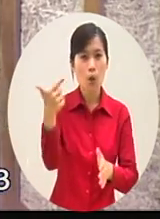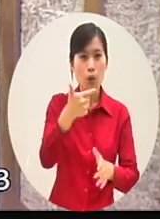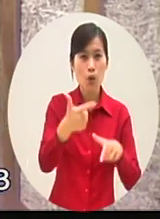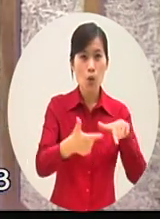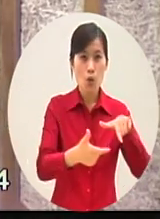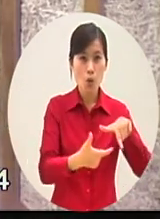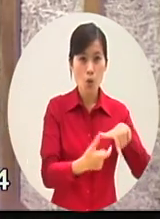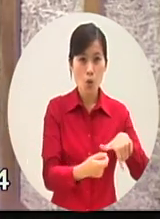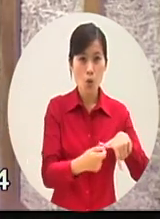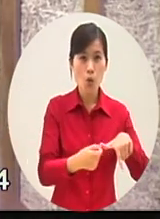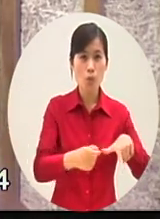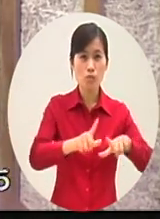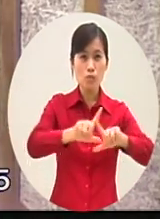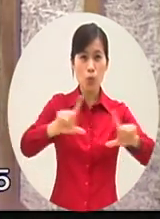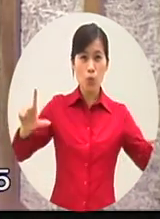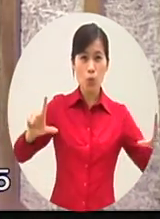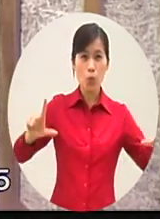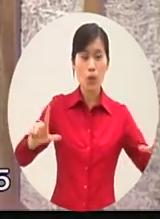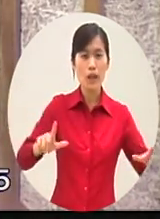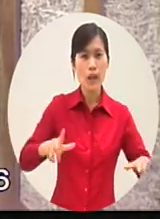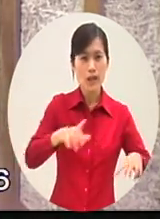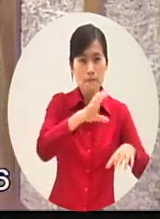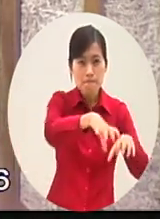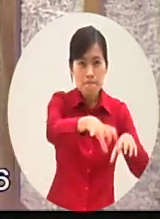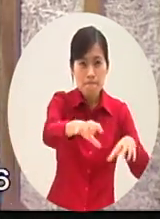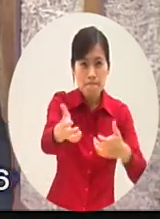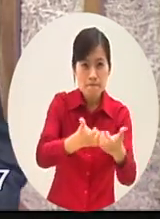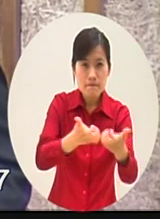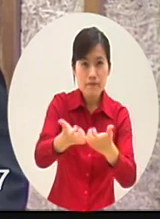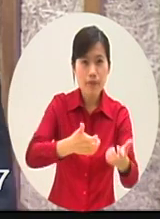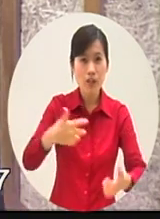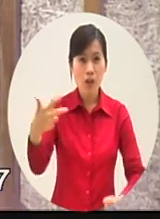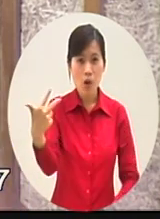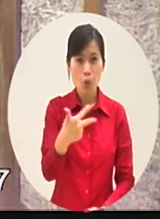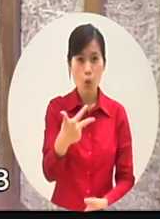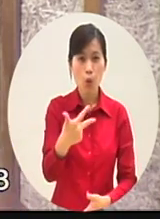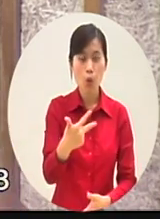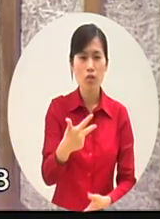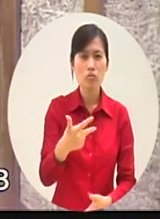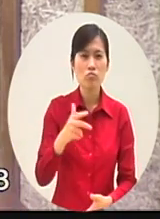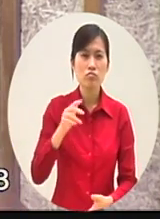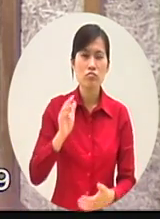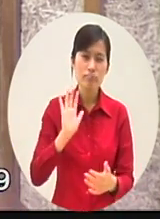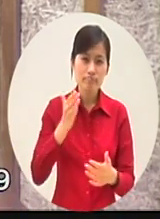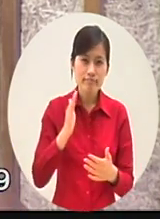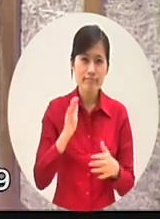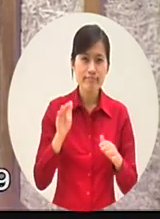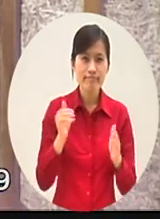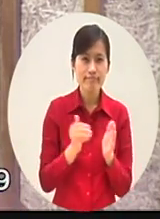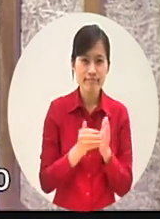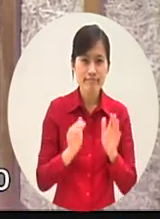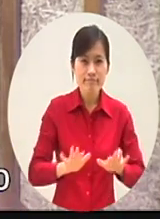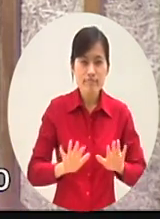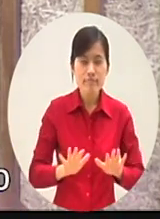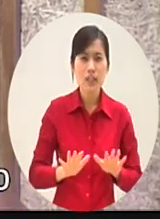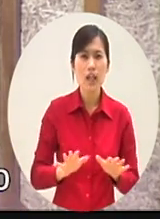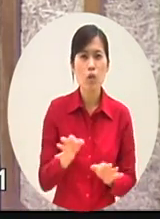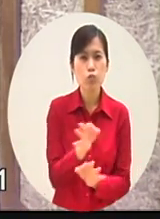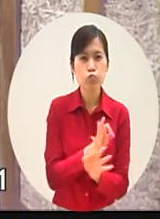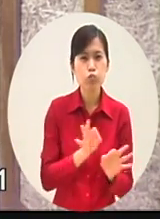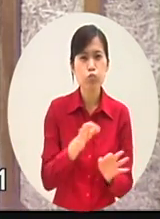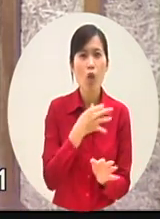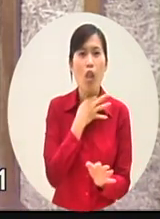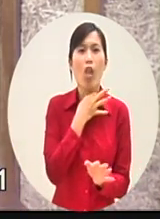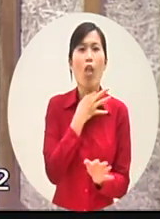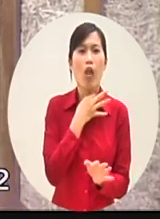有规划大概有7个区齁。但是后来因为财政上的一个考量，那我们是有向中央呢来争取